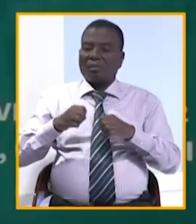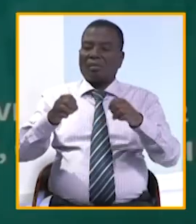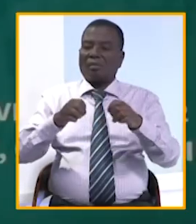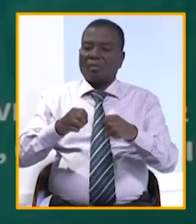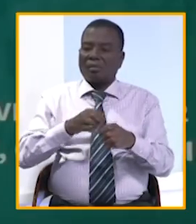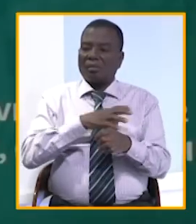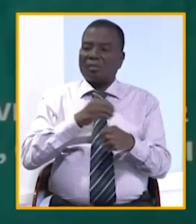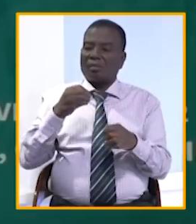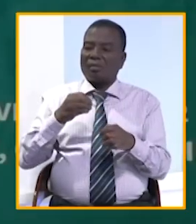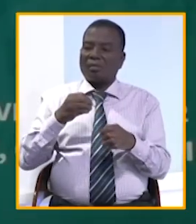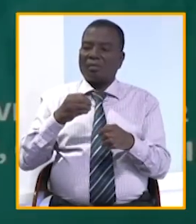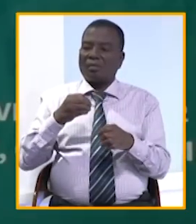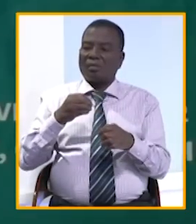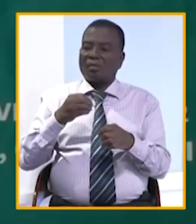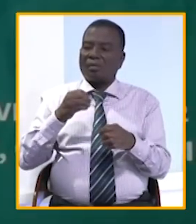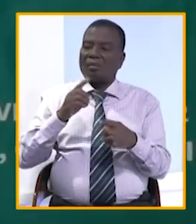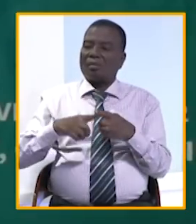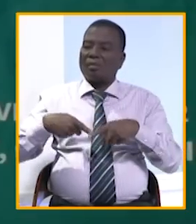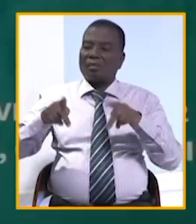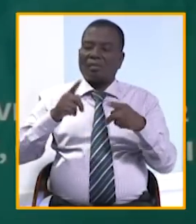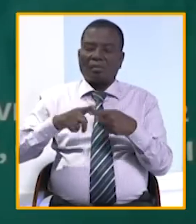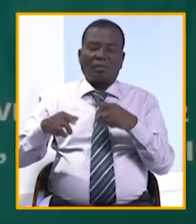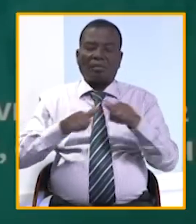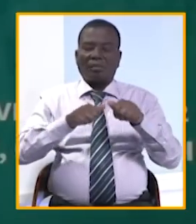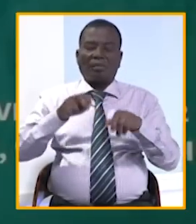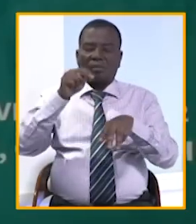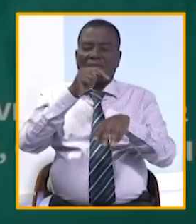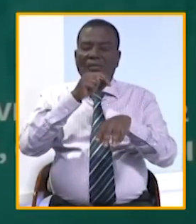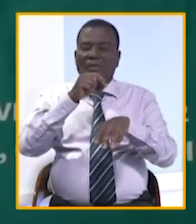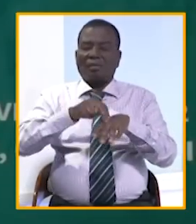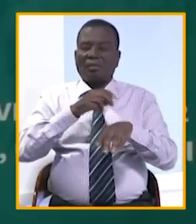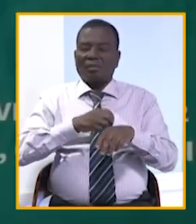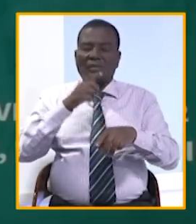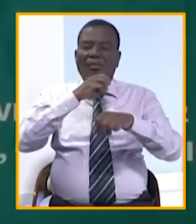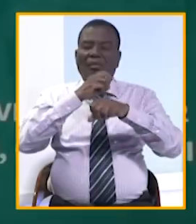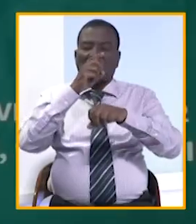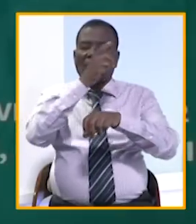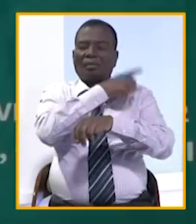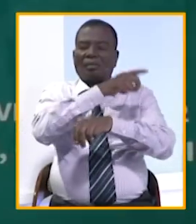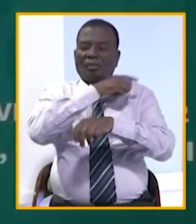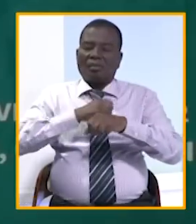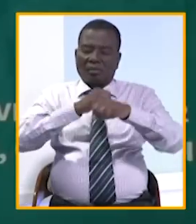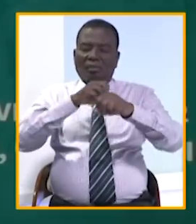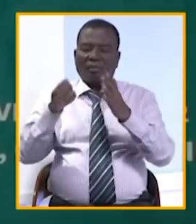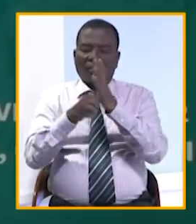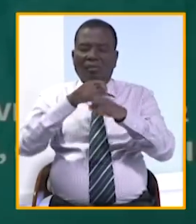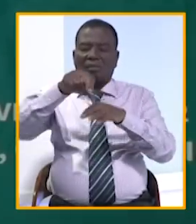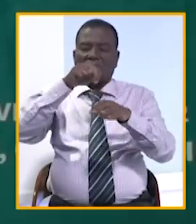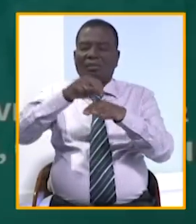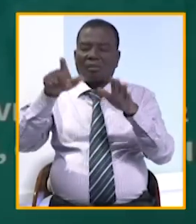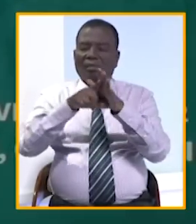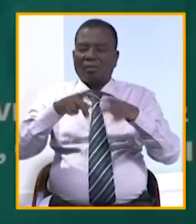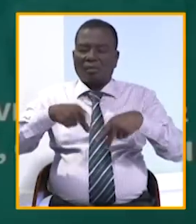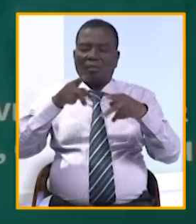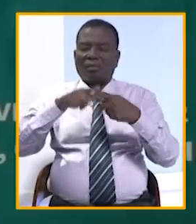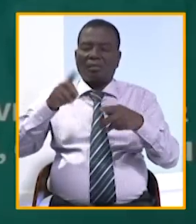de nature effectivement à permettre à l'administration des douanes de protéger l'économie nationale et à permettre à